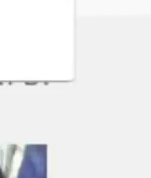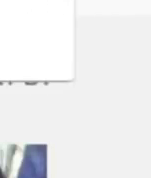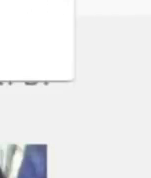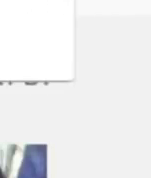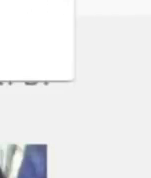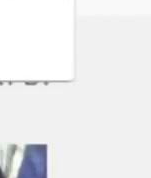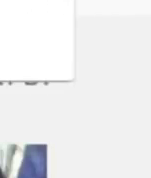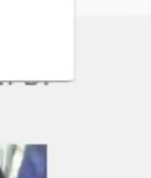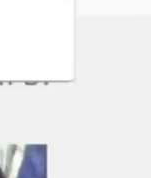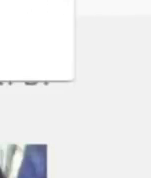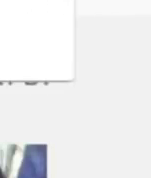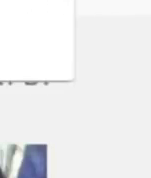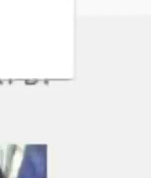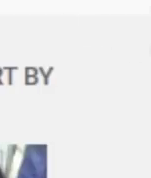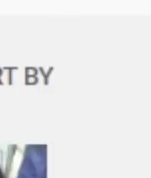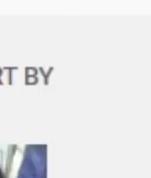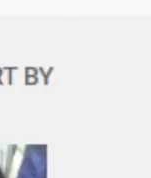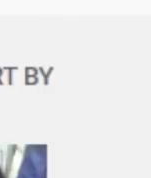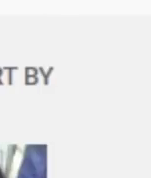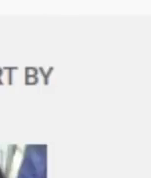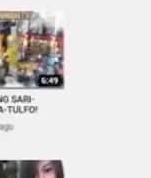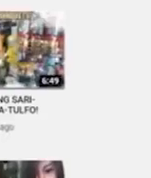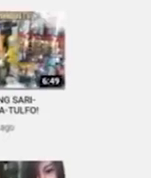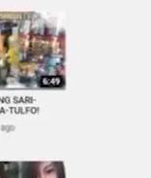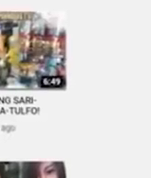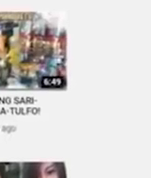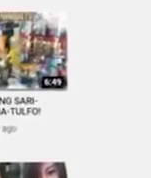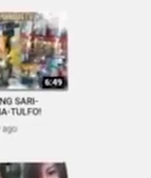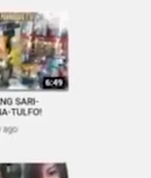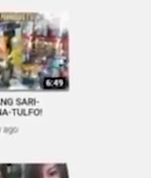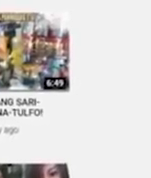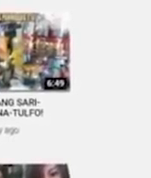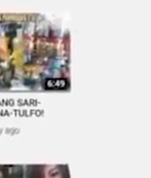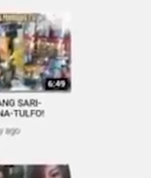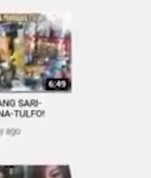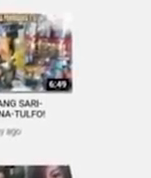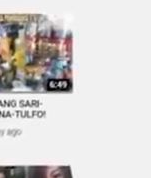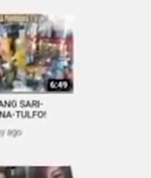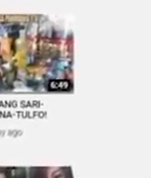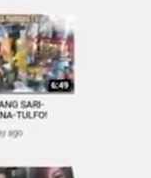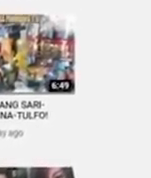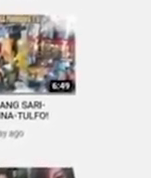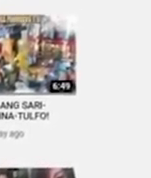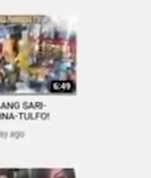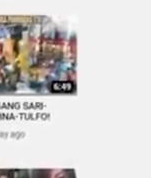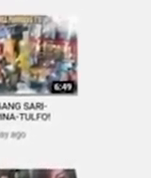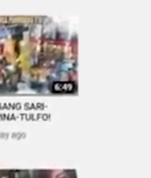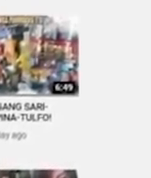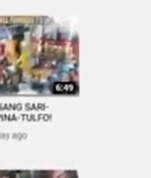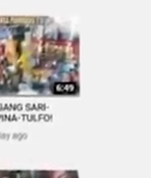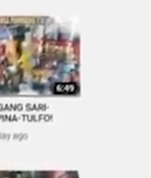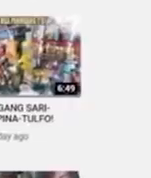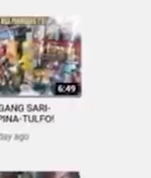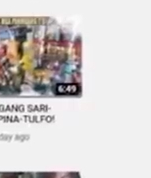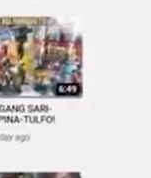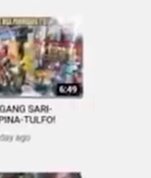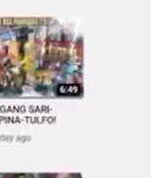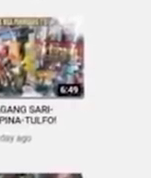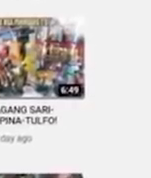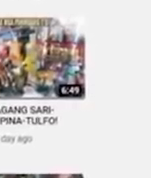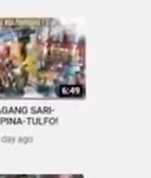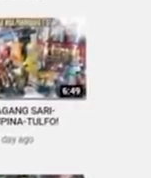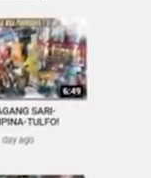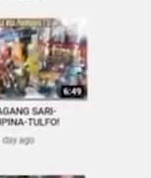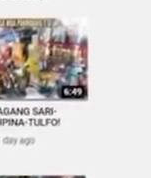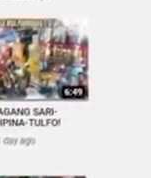yung all para lagi po kayong nabibigyan ng notifications from Raffy Tulfo in Action YouTube channel at hindi niyo po namimiss yung mga